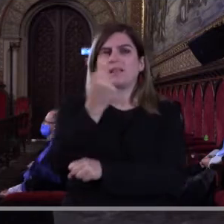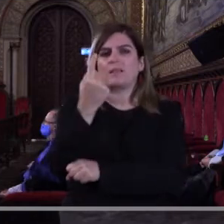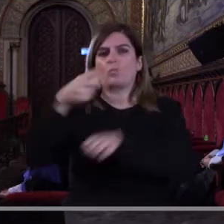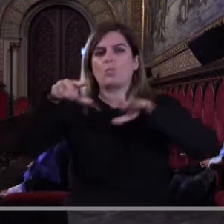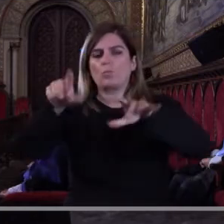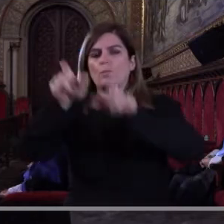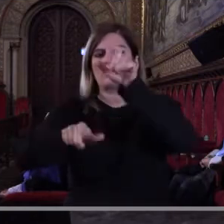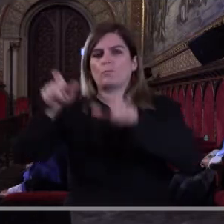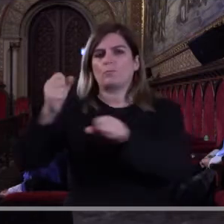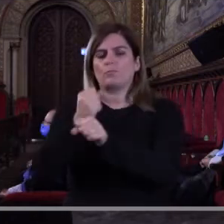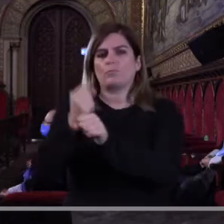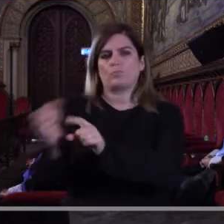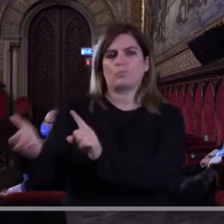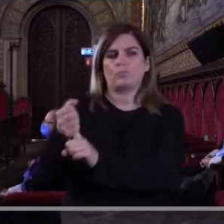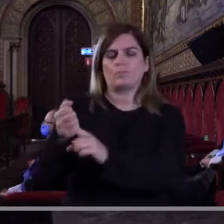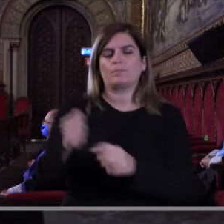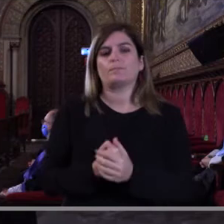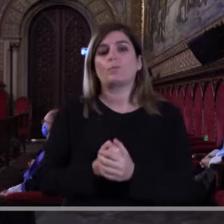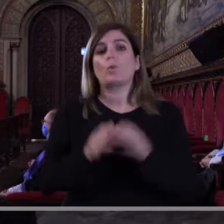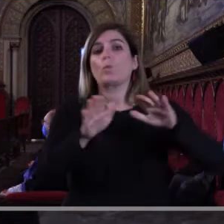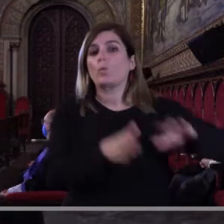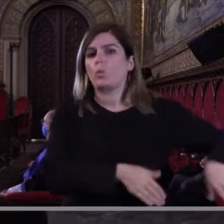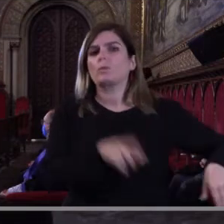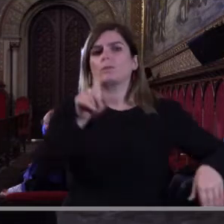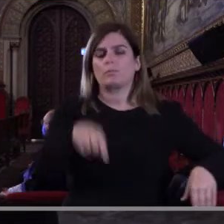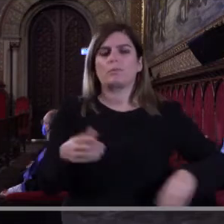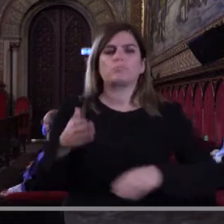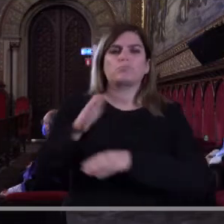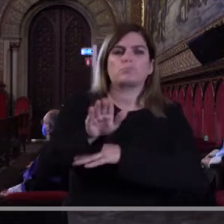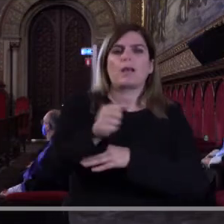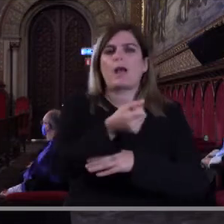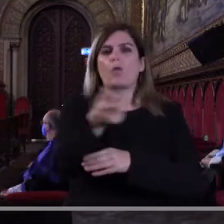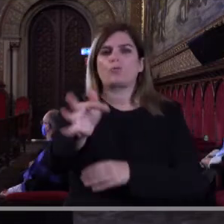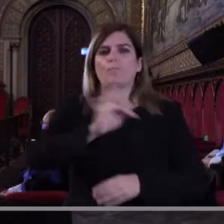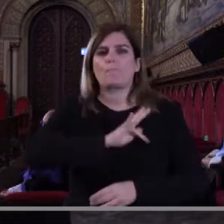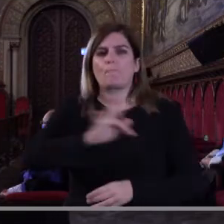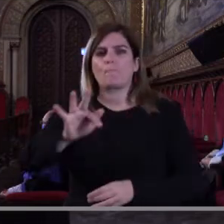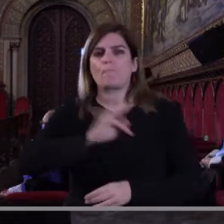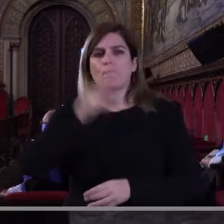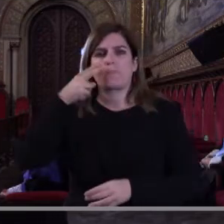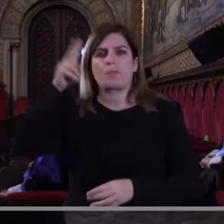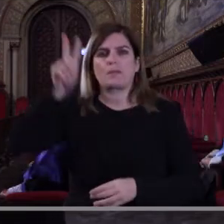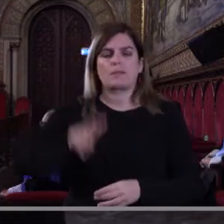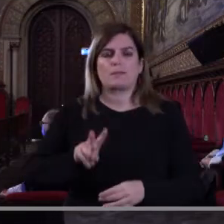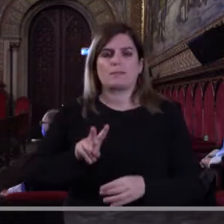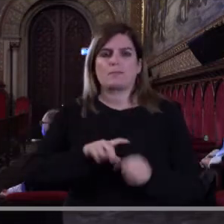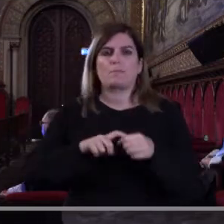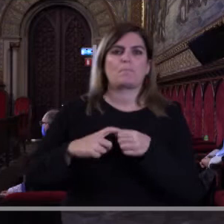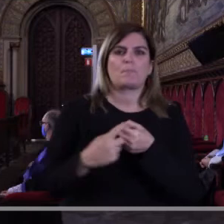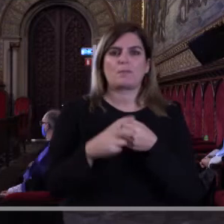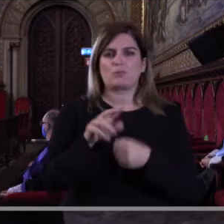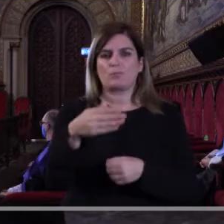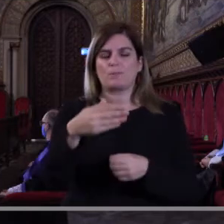persones. I per acabar, vull destacar alguns dels premis i reconeixements que han rebut membres de la nostra